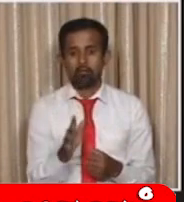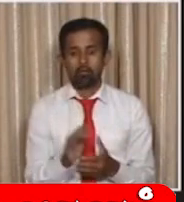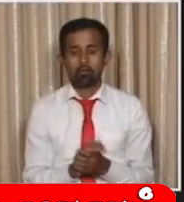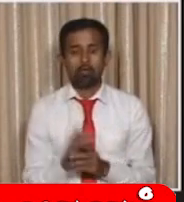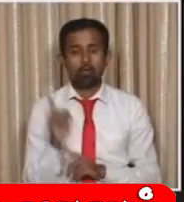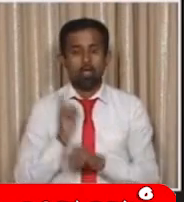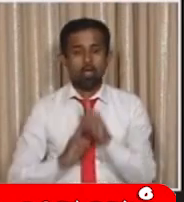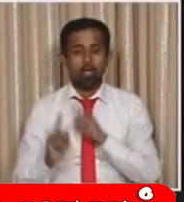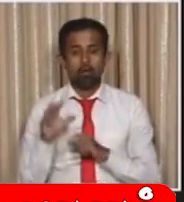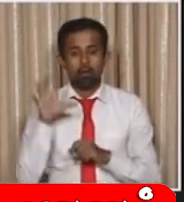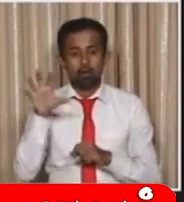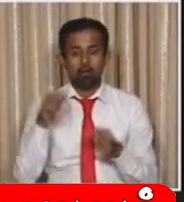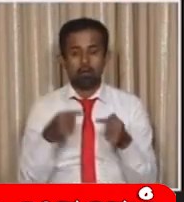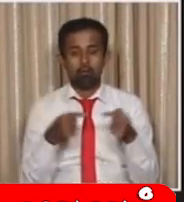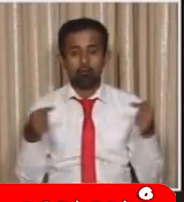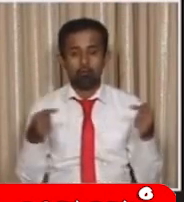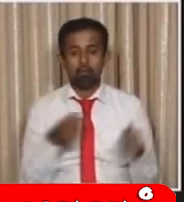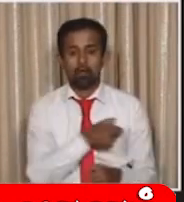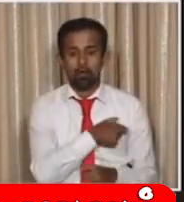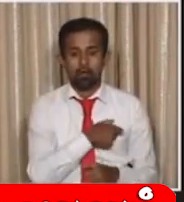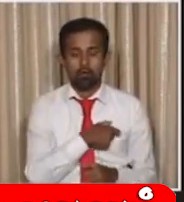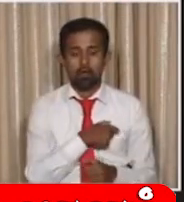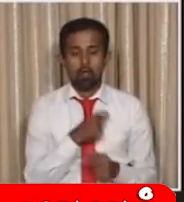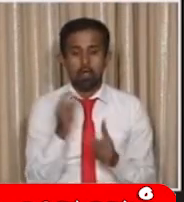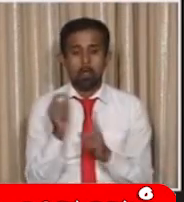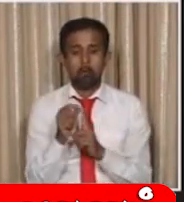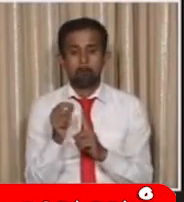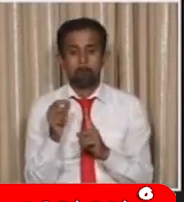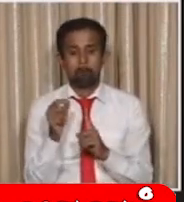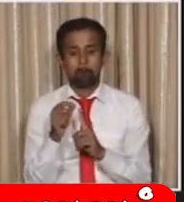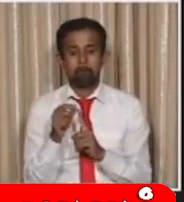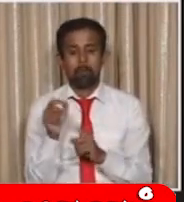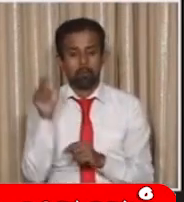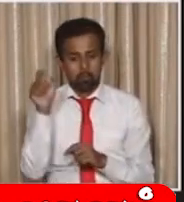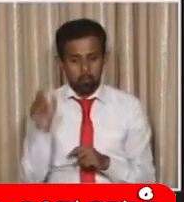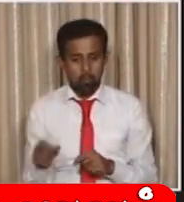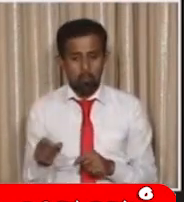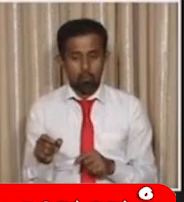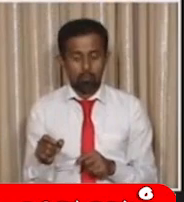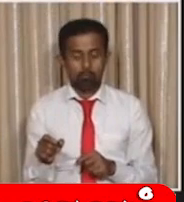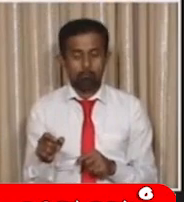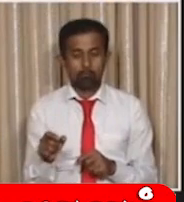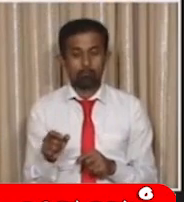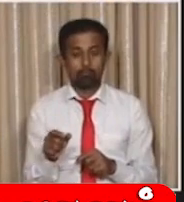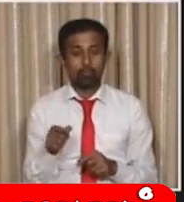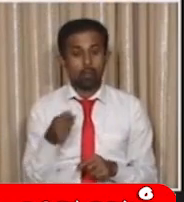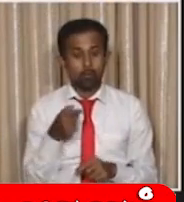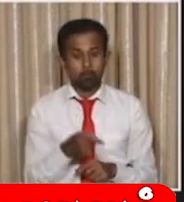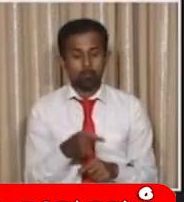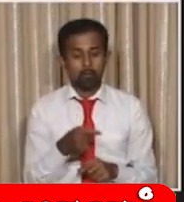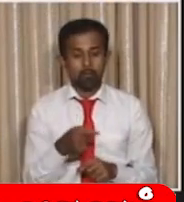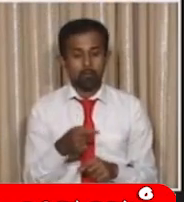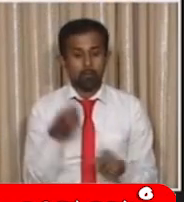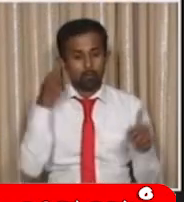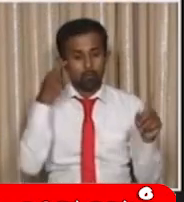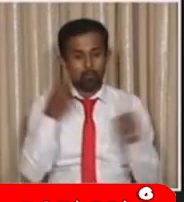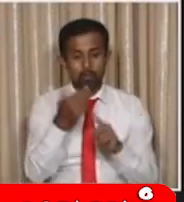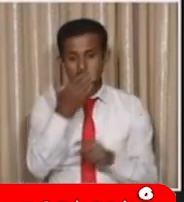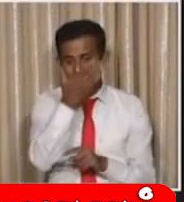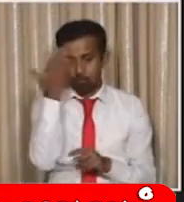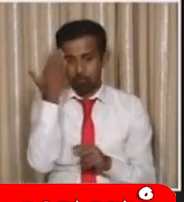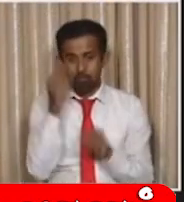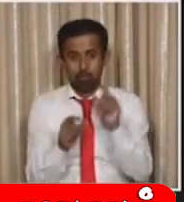எதிர்க்கட்சி தலைவர் பியோ பொலிமர் அவர்கள் கூட இந்த தமிழின படுகொலை தொடர்பாக